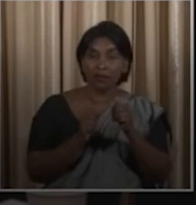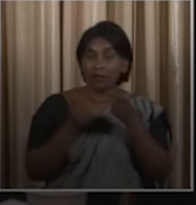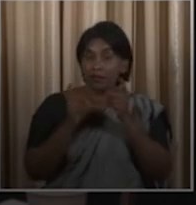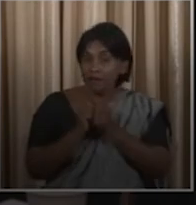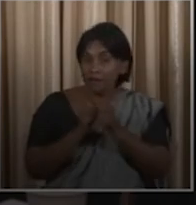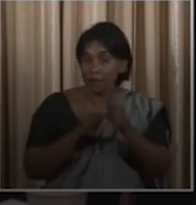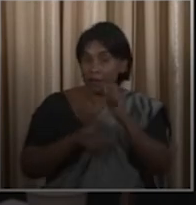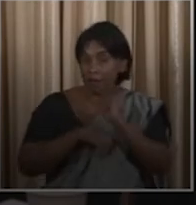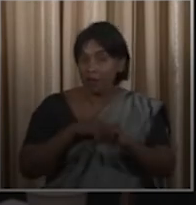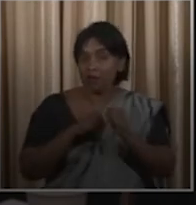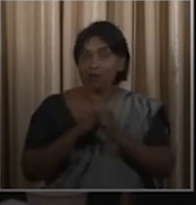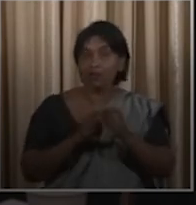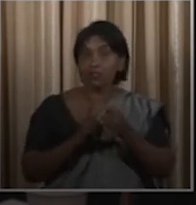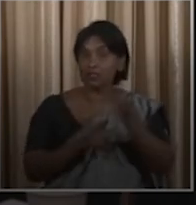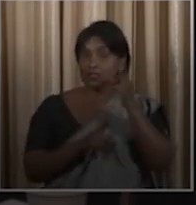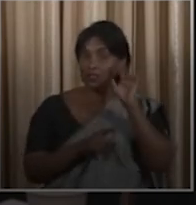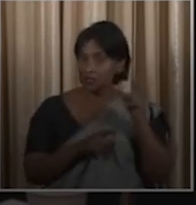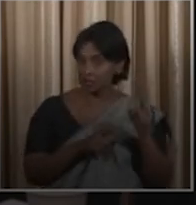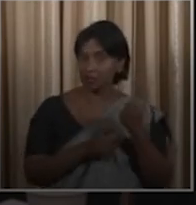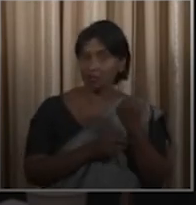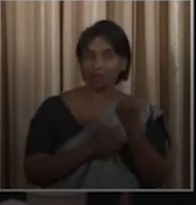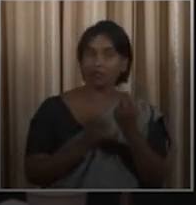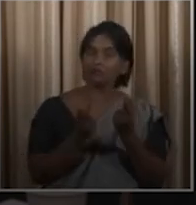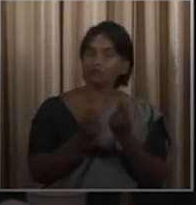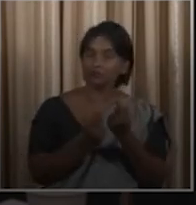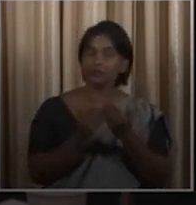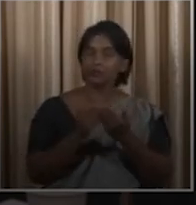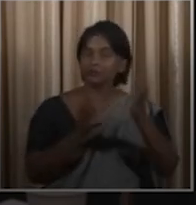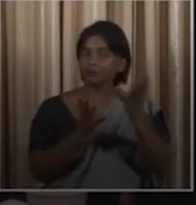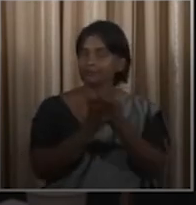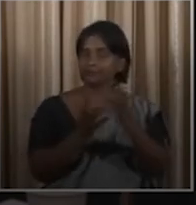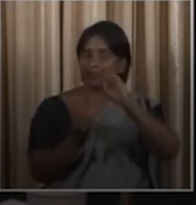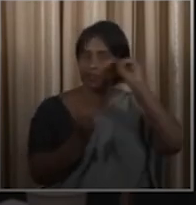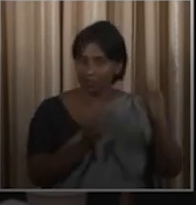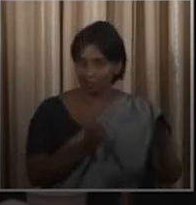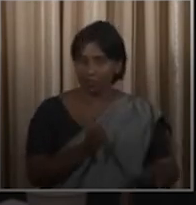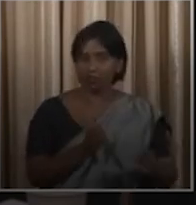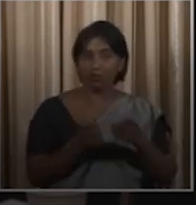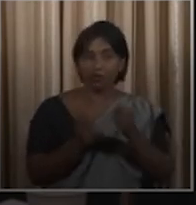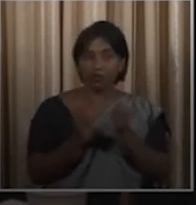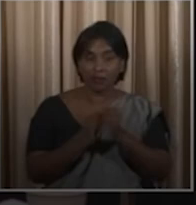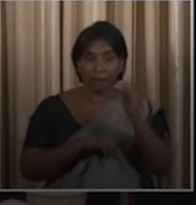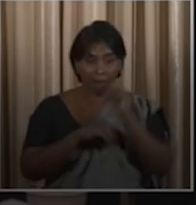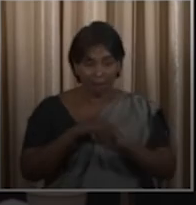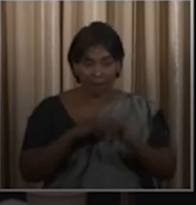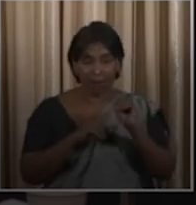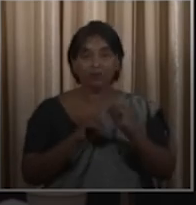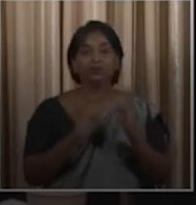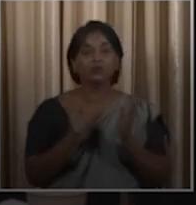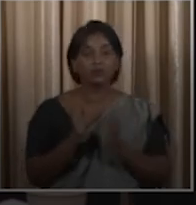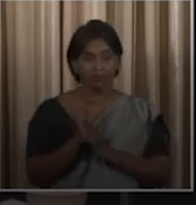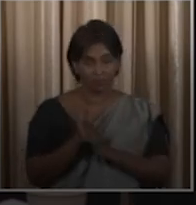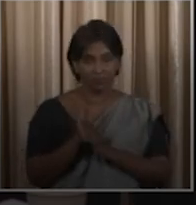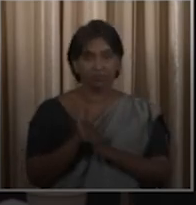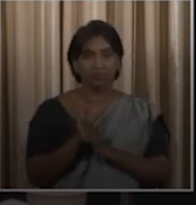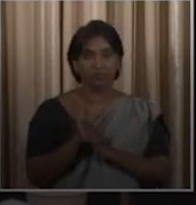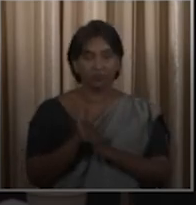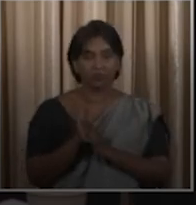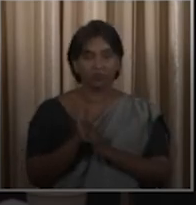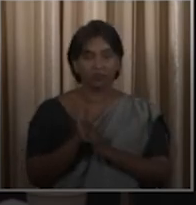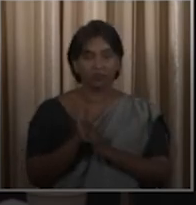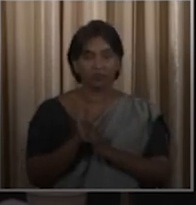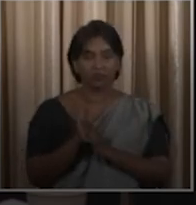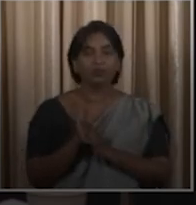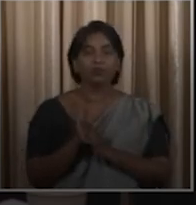waraya ita ikmani mithihasa kunu kudeta wadena game walin balayinna agramathi waraya Oh, balai game malin balai